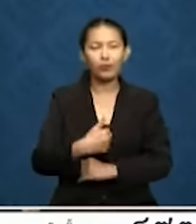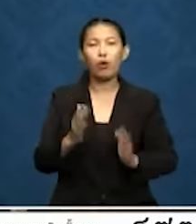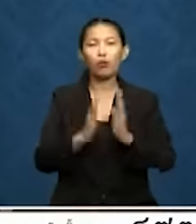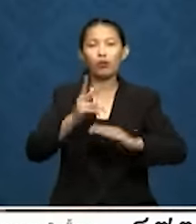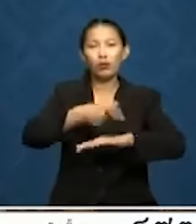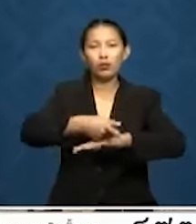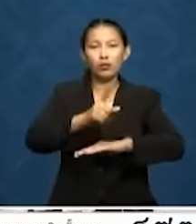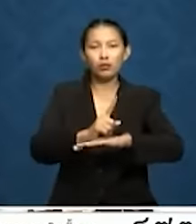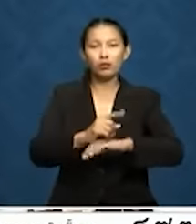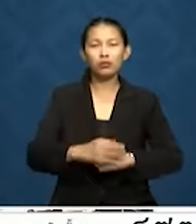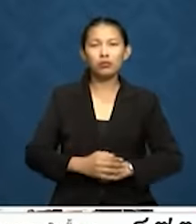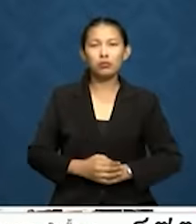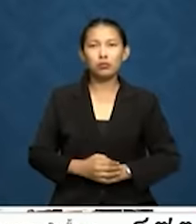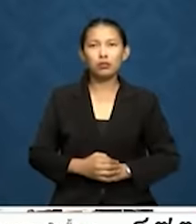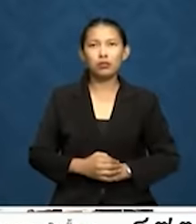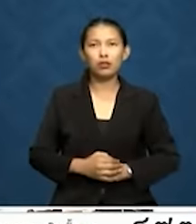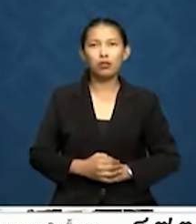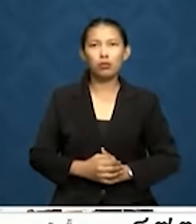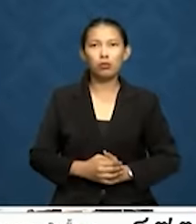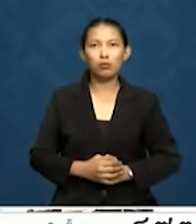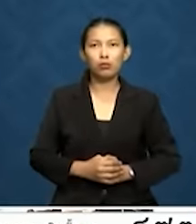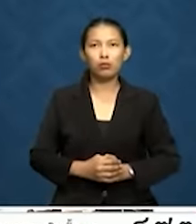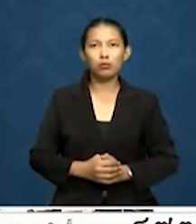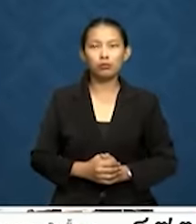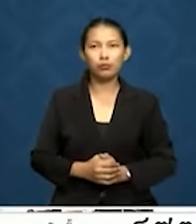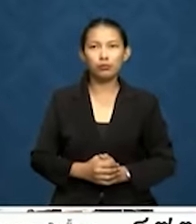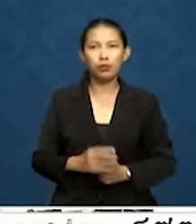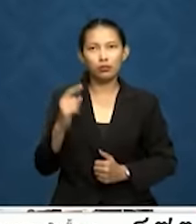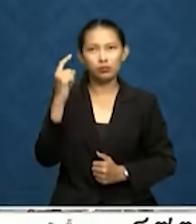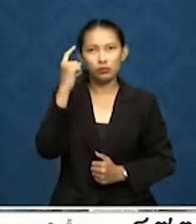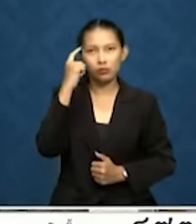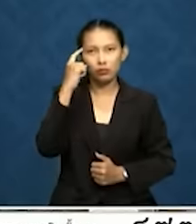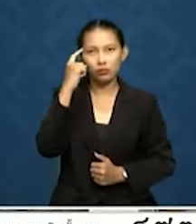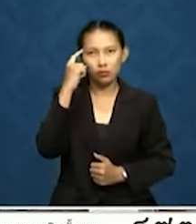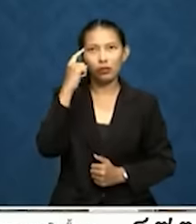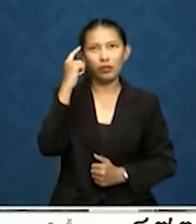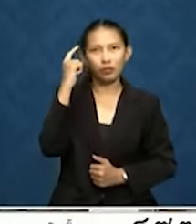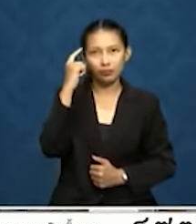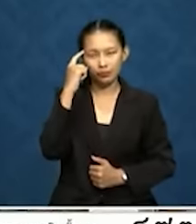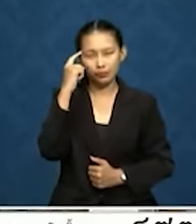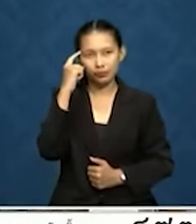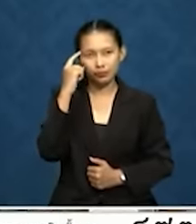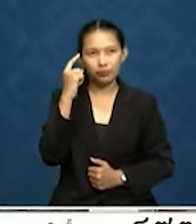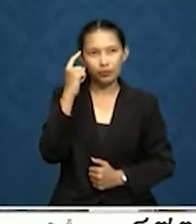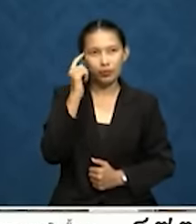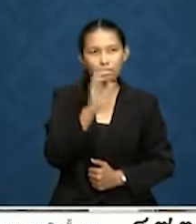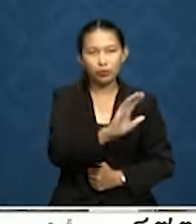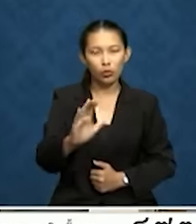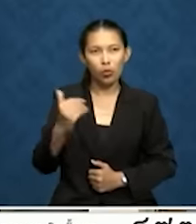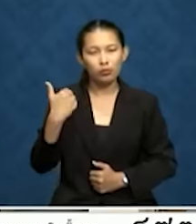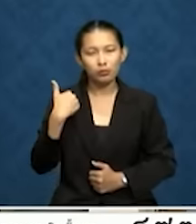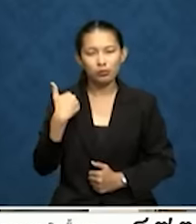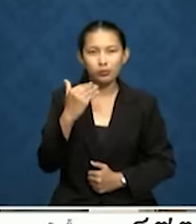าน ก็มีความเห็นสองความเห็นครับว่า